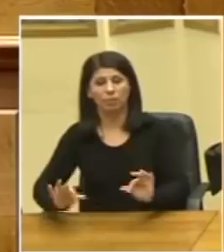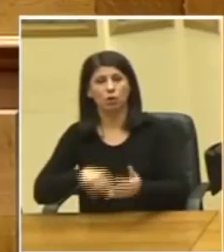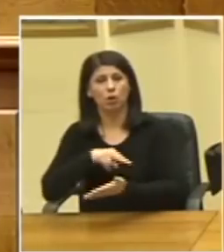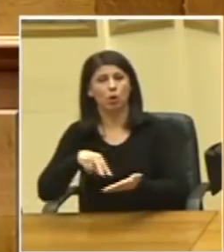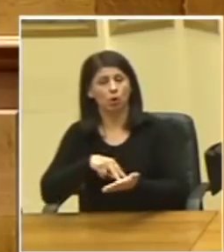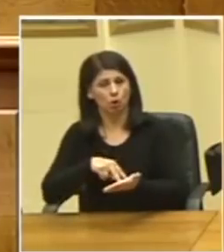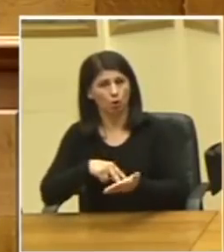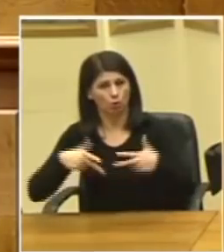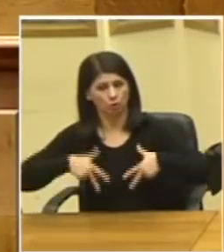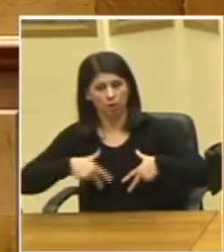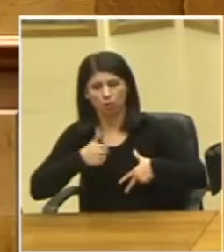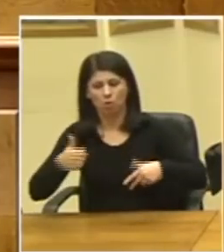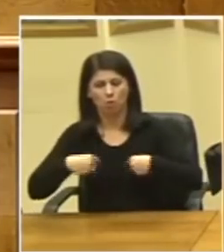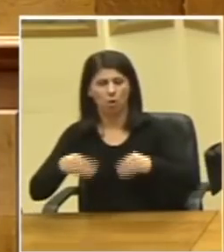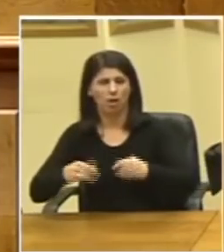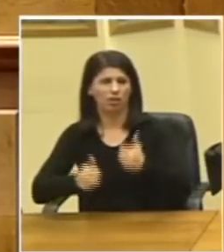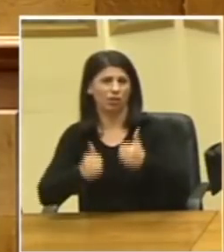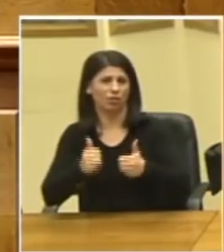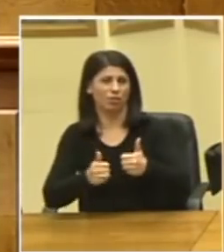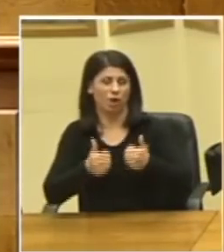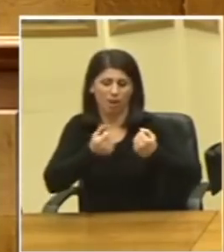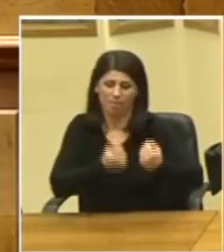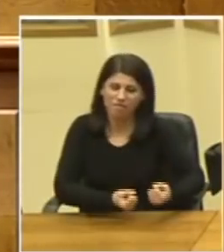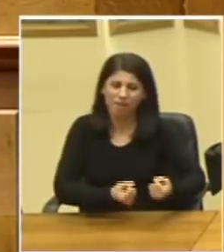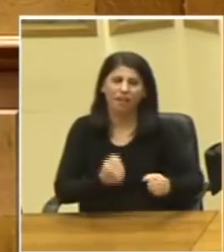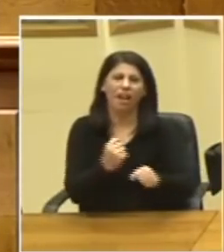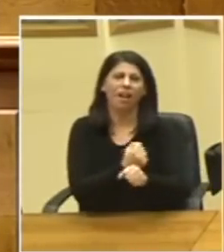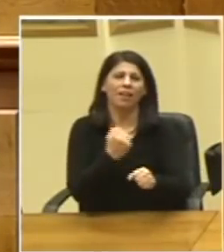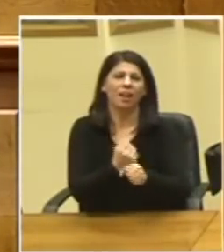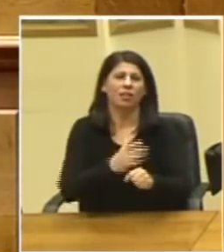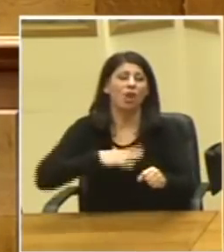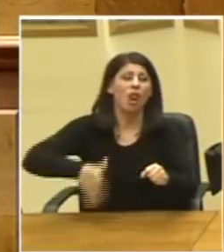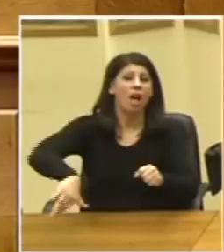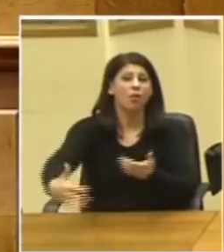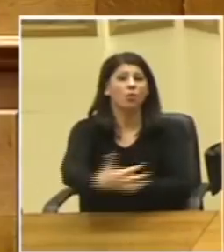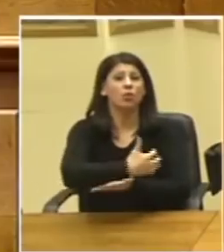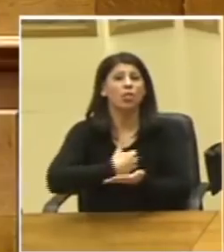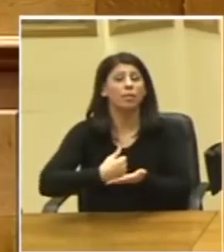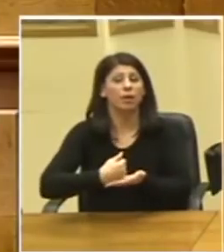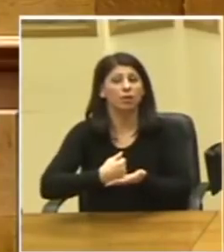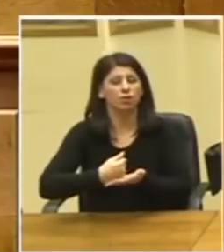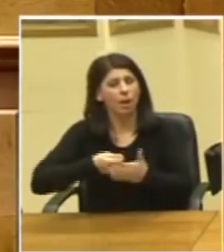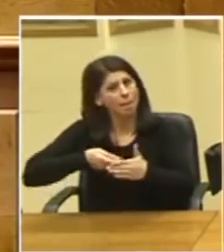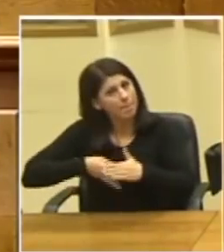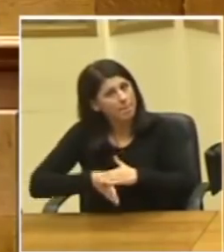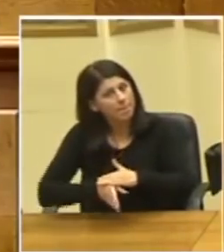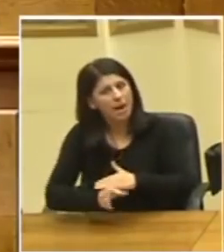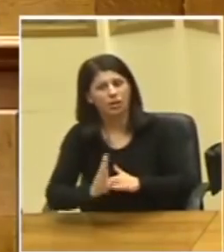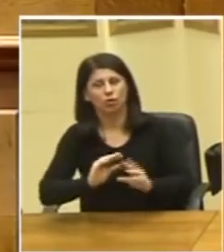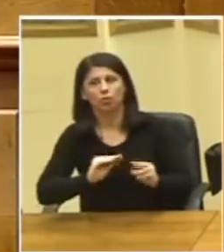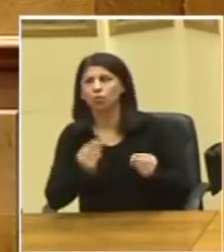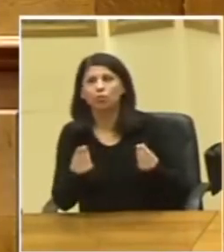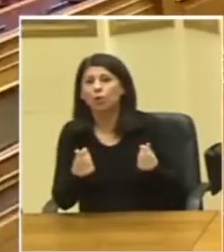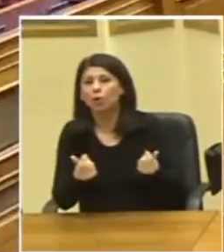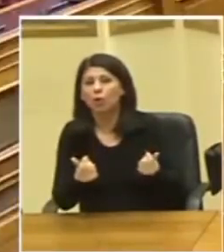μονοπωλιακό ανταγωνισμό, την επιβάρυνση του εργατικού λαϊκού εισοδήματος μέσω της μεταφοράς